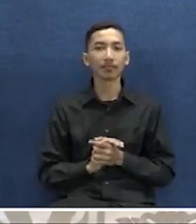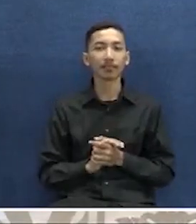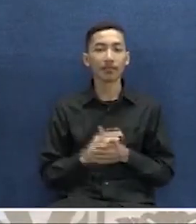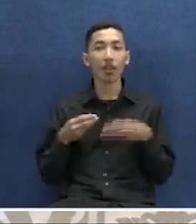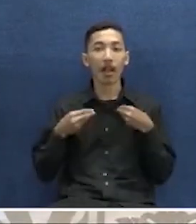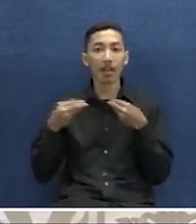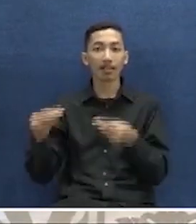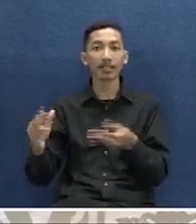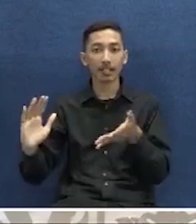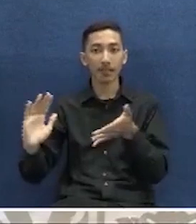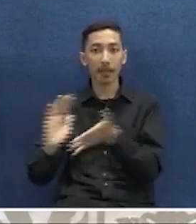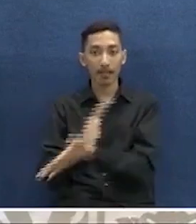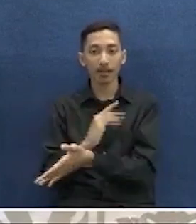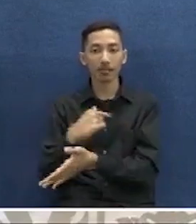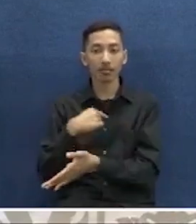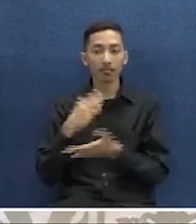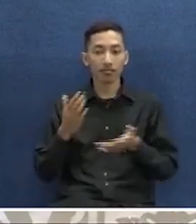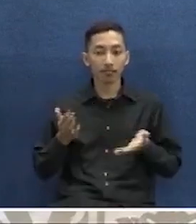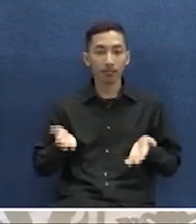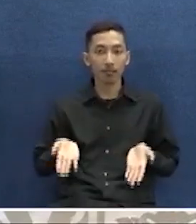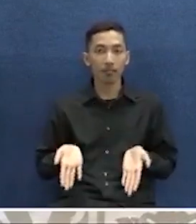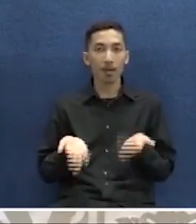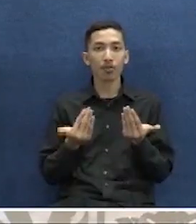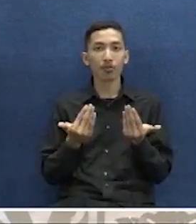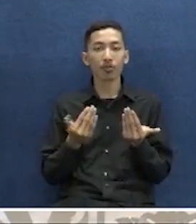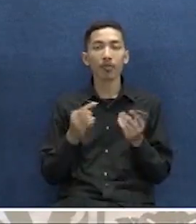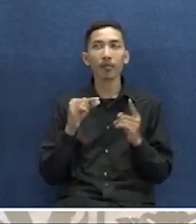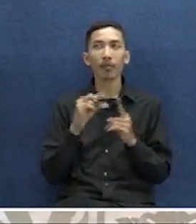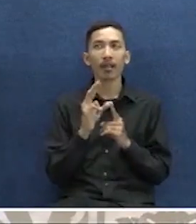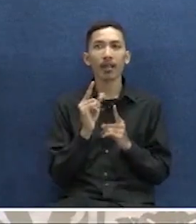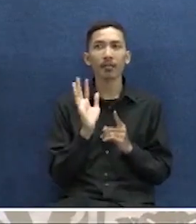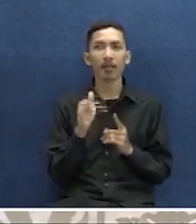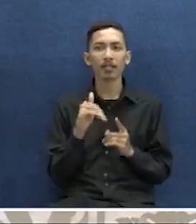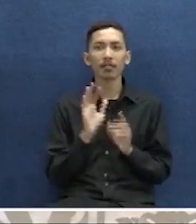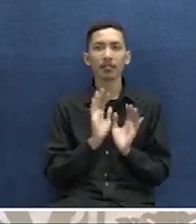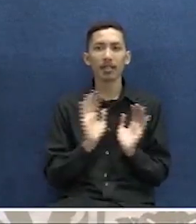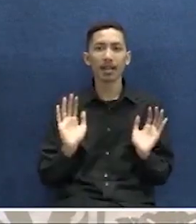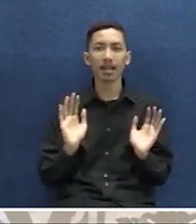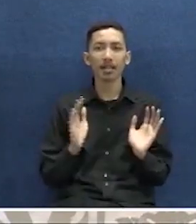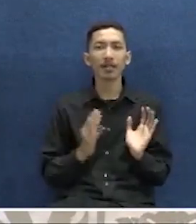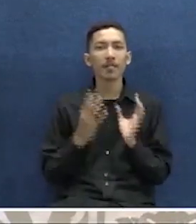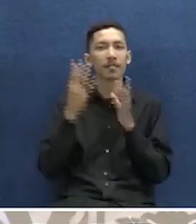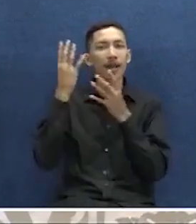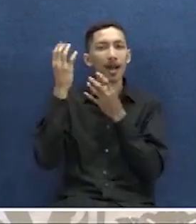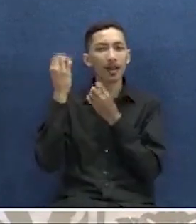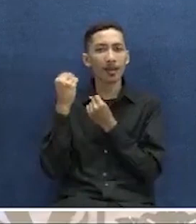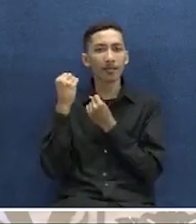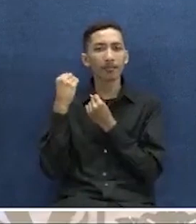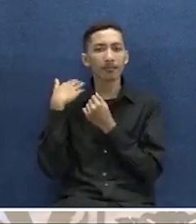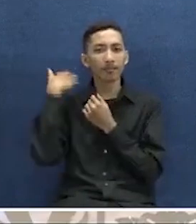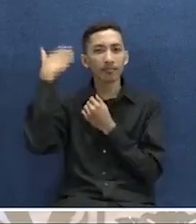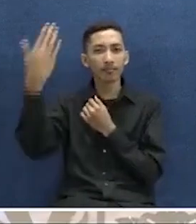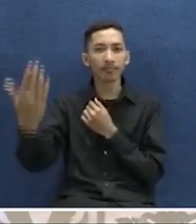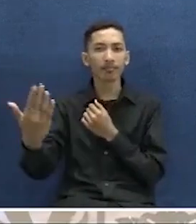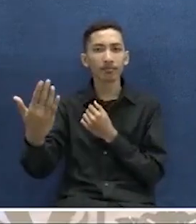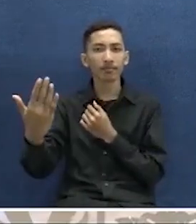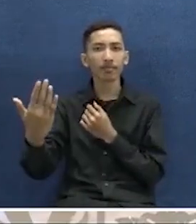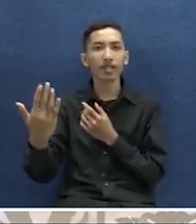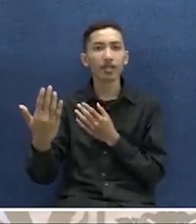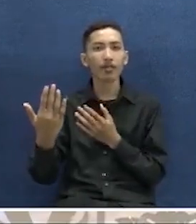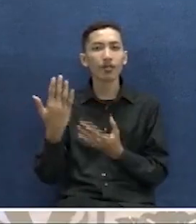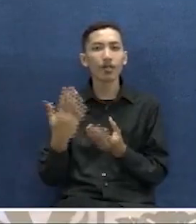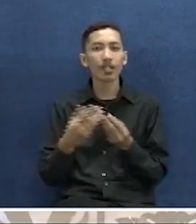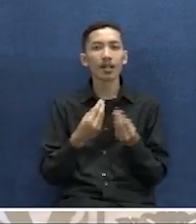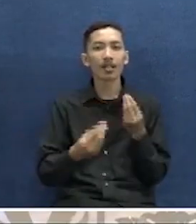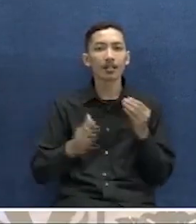mungkin aku Bills saat ini pr-nya sedikit banyak tapi aku berharapnya mungkin nanti buat generasi anak aku gitu atau mungkin